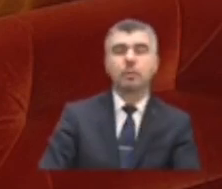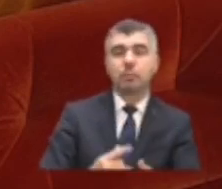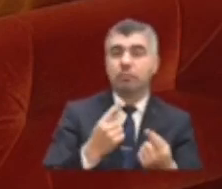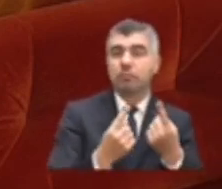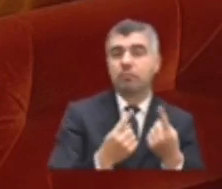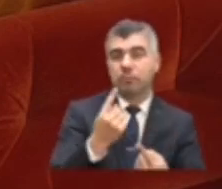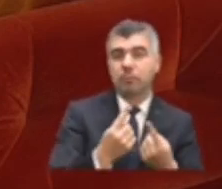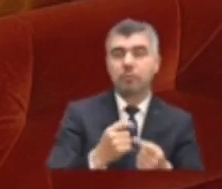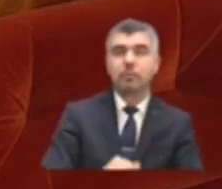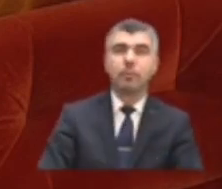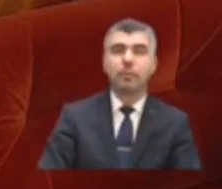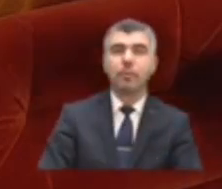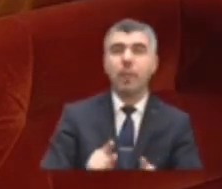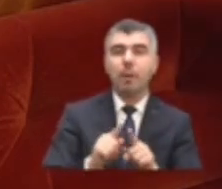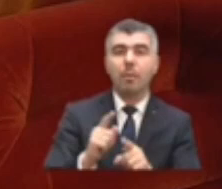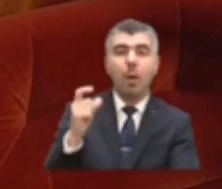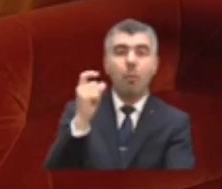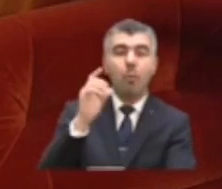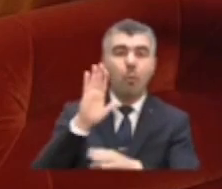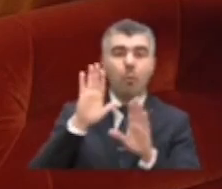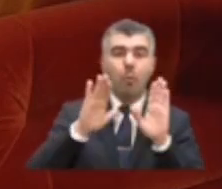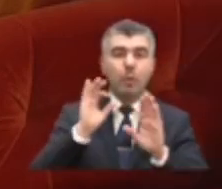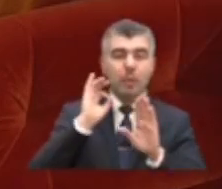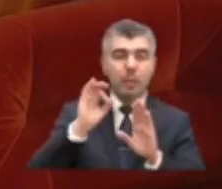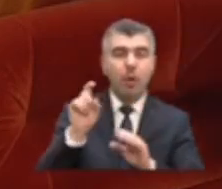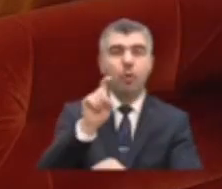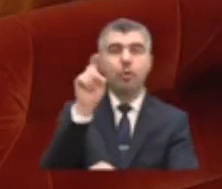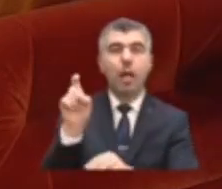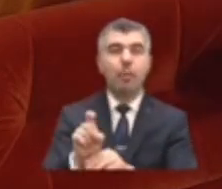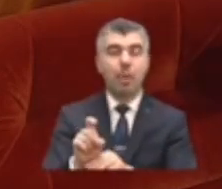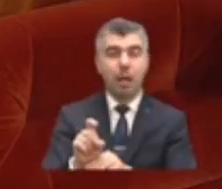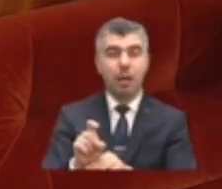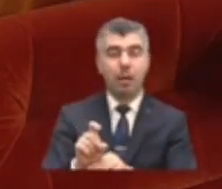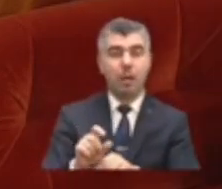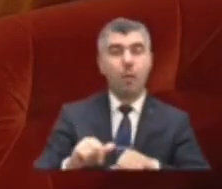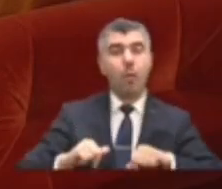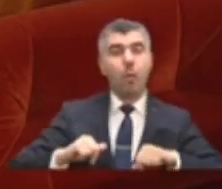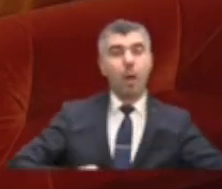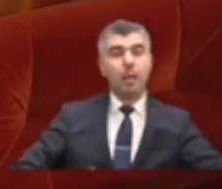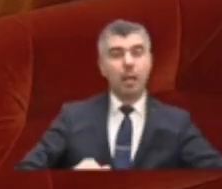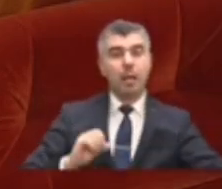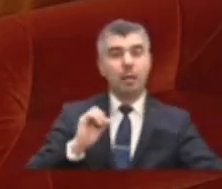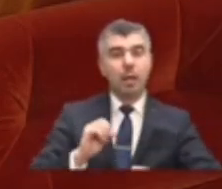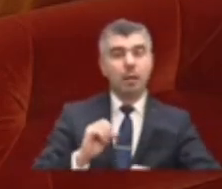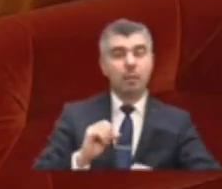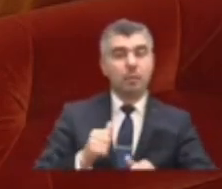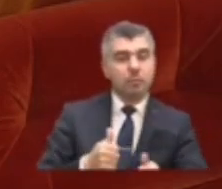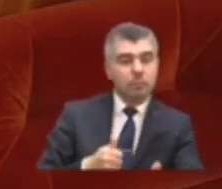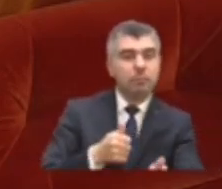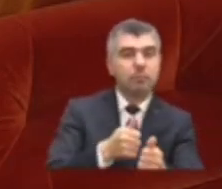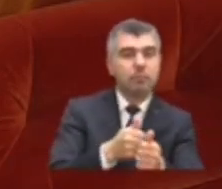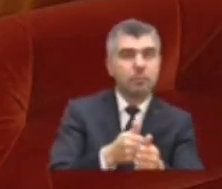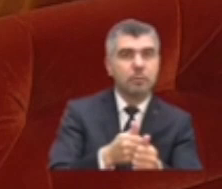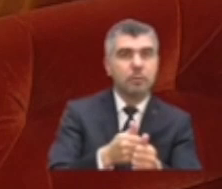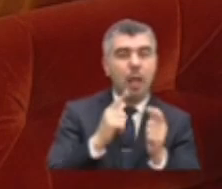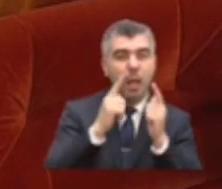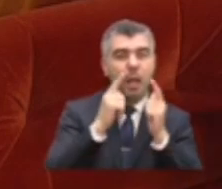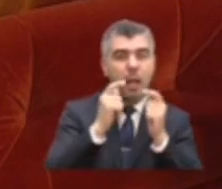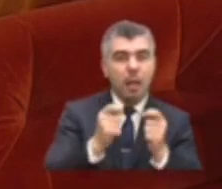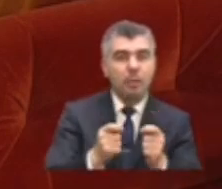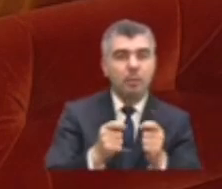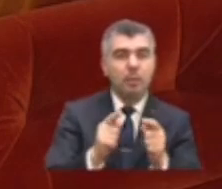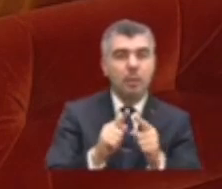حال المساجد كانت متروكة للجماعات، الآن خدتها يعني تدخلت فيها الدولة، وأنتم ما شفتوا ولينا